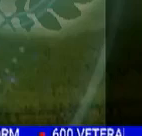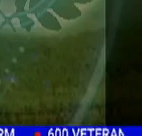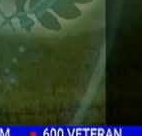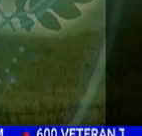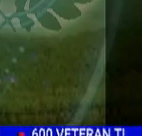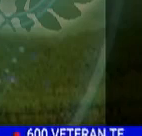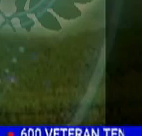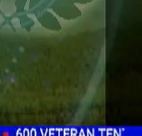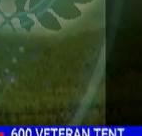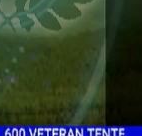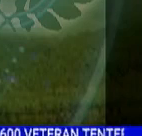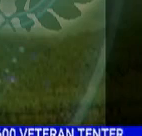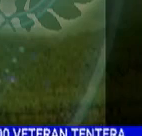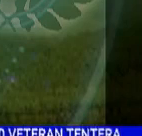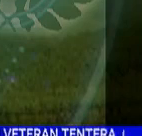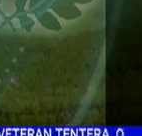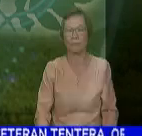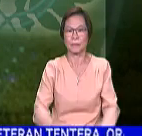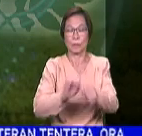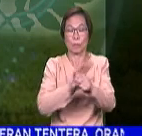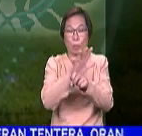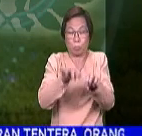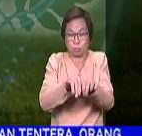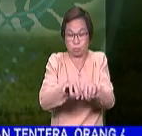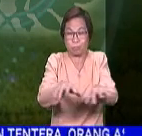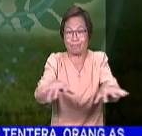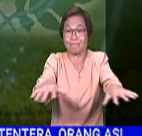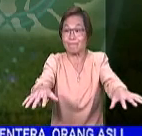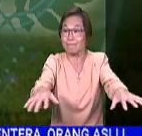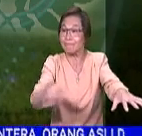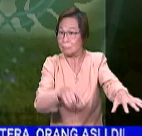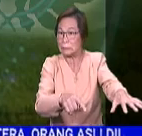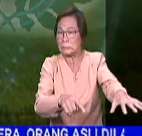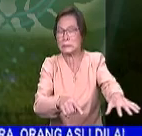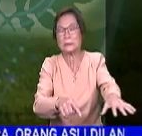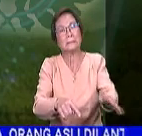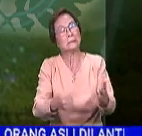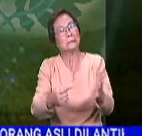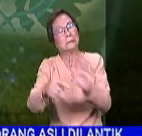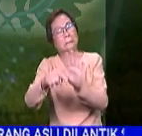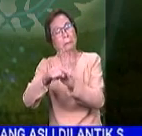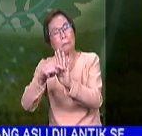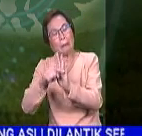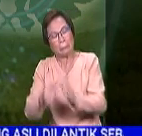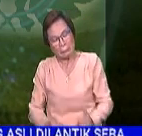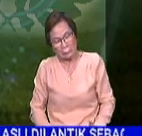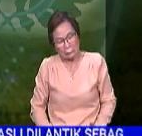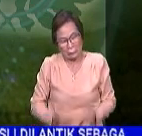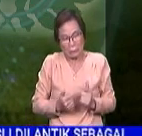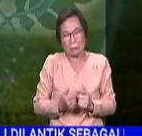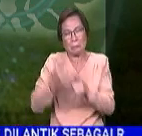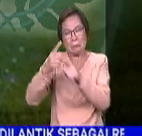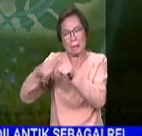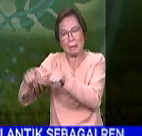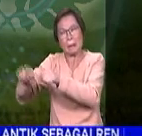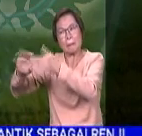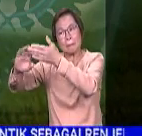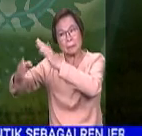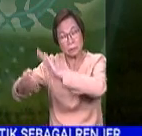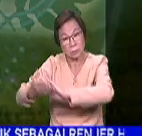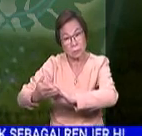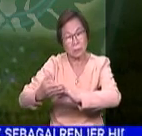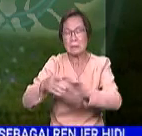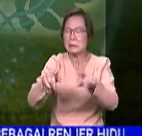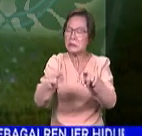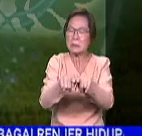hai Hai penularan pendek MB 19 memberi kesan terhadap kehidupan pelbagai lapisan masyarakat